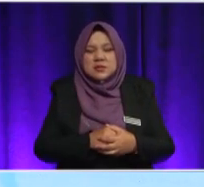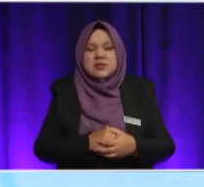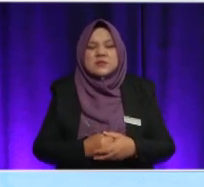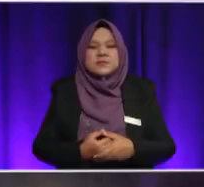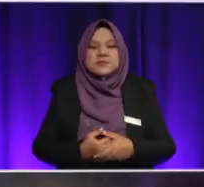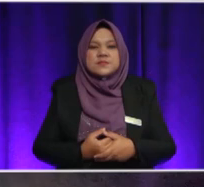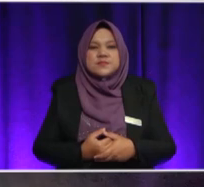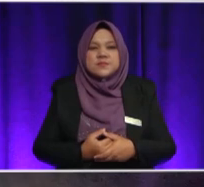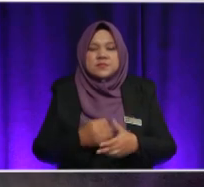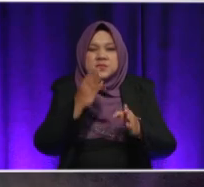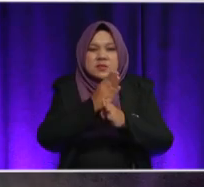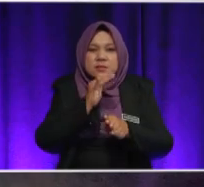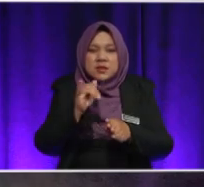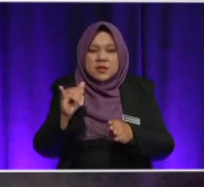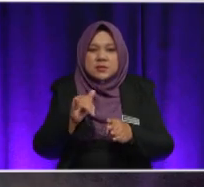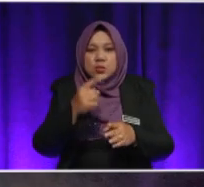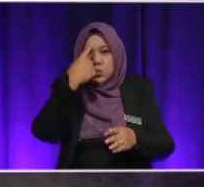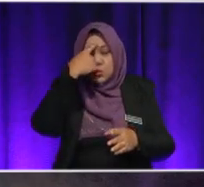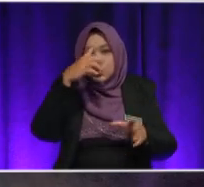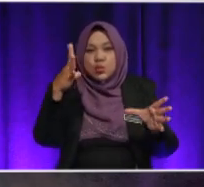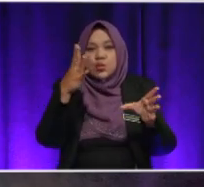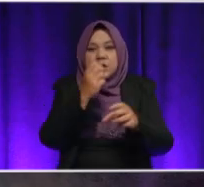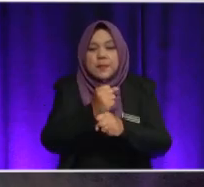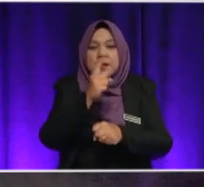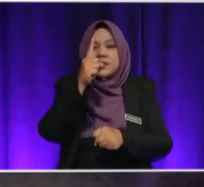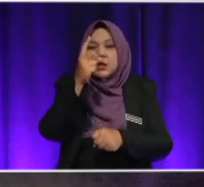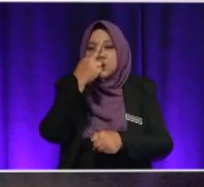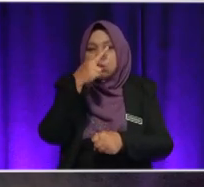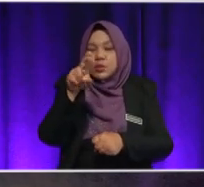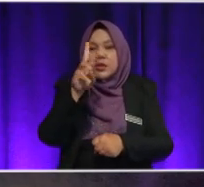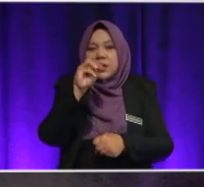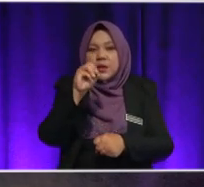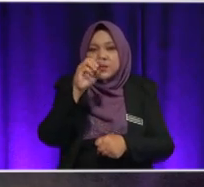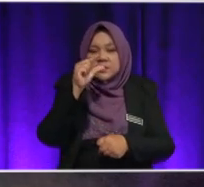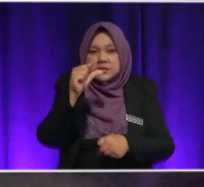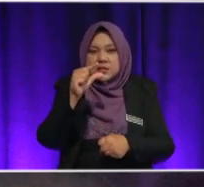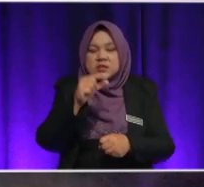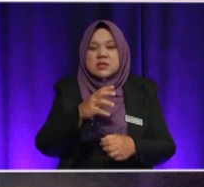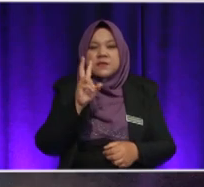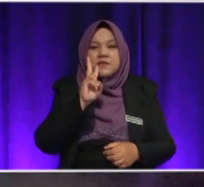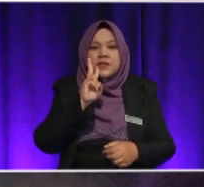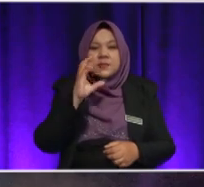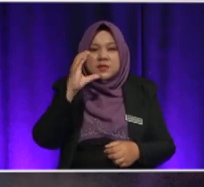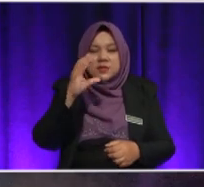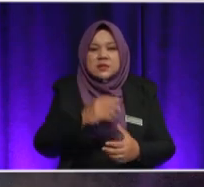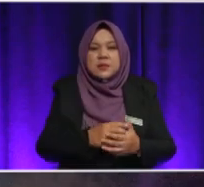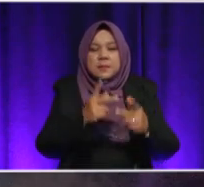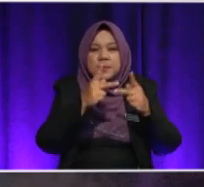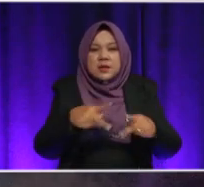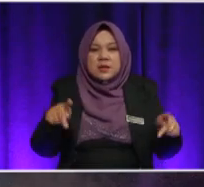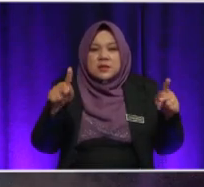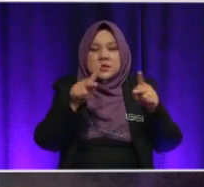tapi sebenarnya Mira untuk mendapatkan 1000 MG vitamin C sehari memerlukan